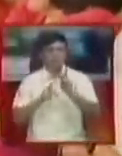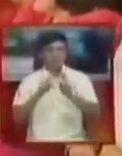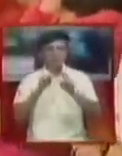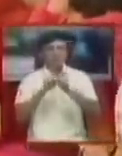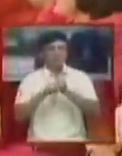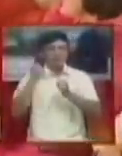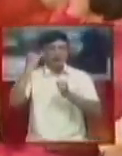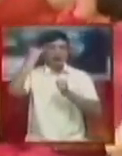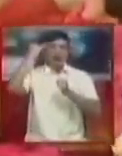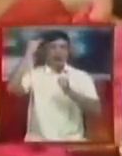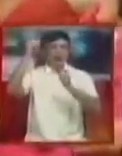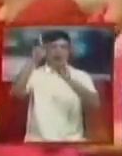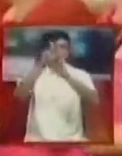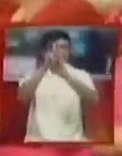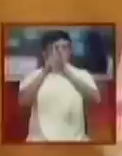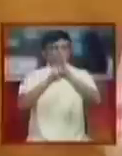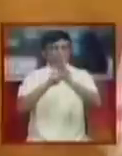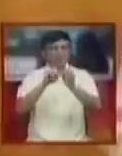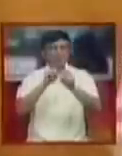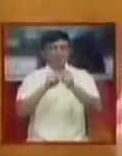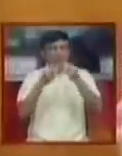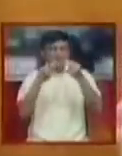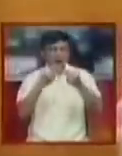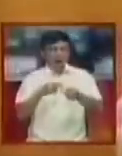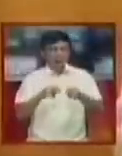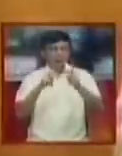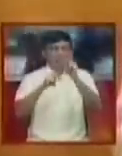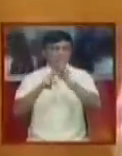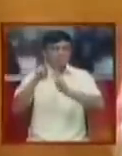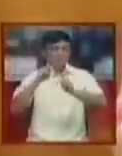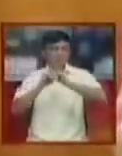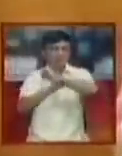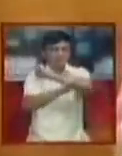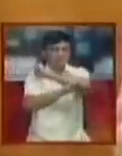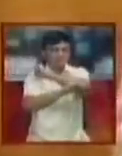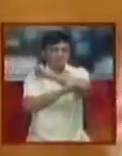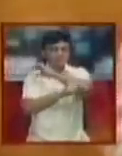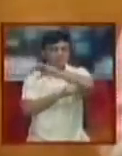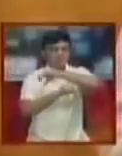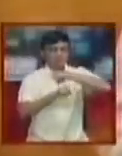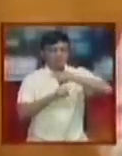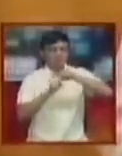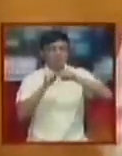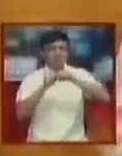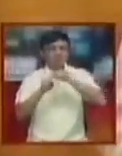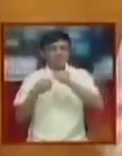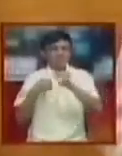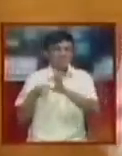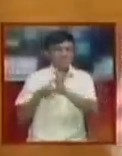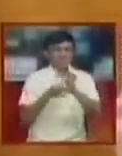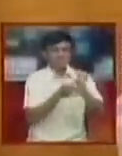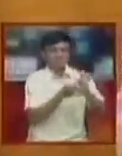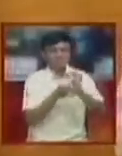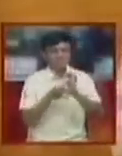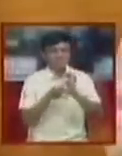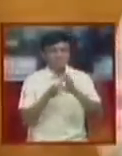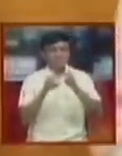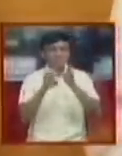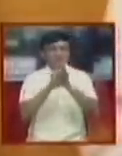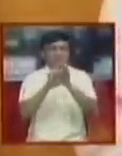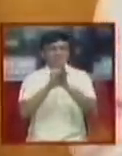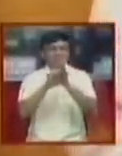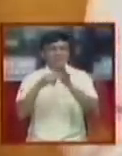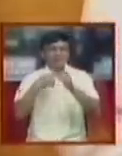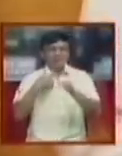prinsipyo. Kung may inaagrabyado at ninanakawan ng karapatan, siya ang kakampihan ko. Kung may